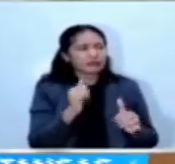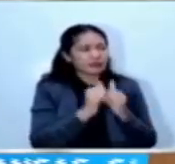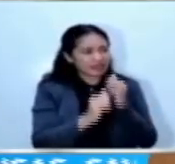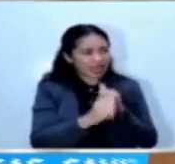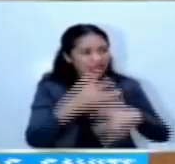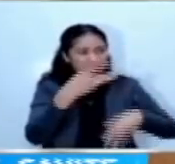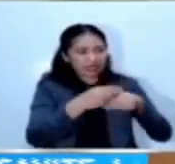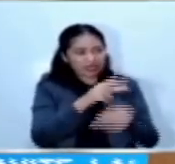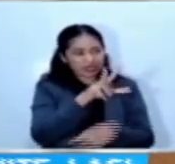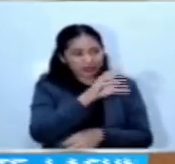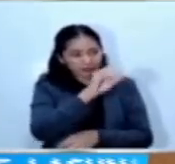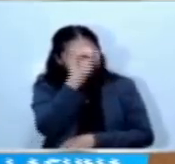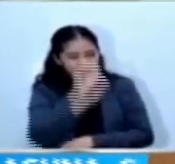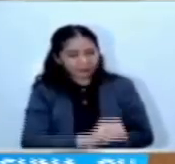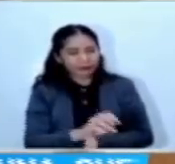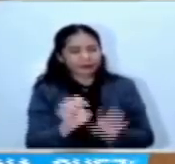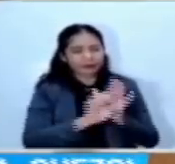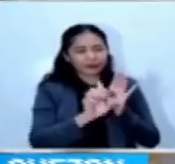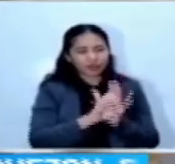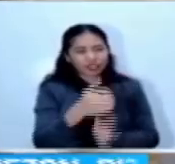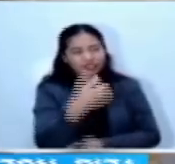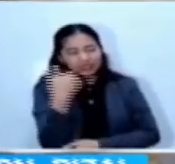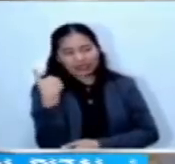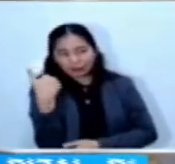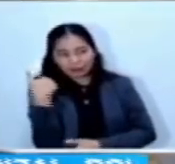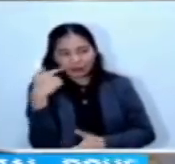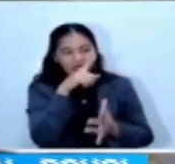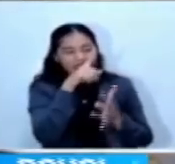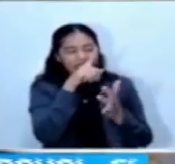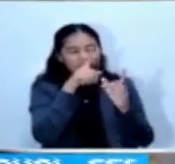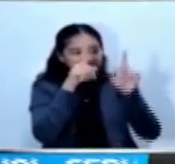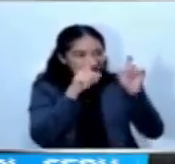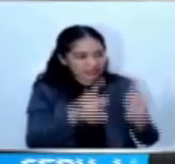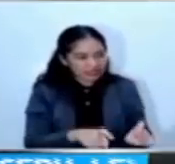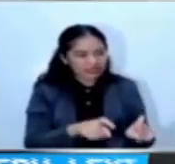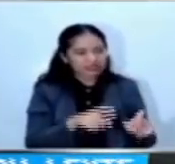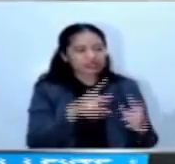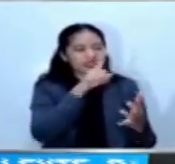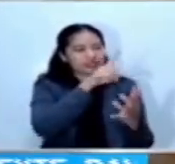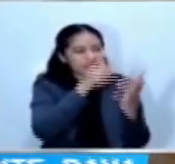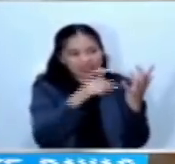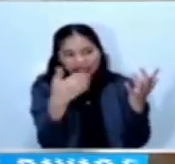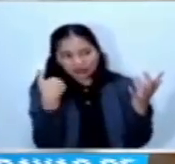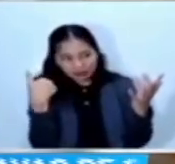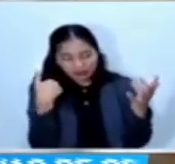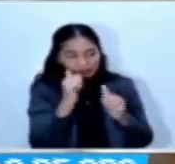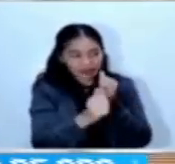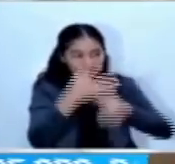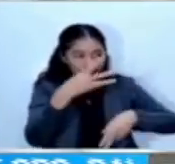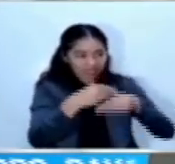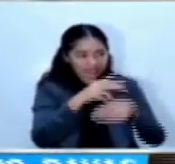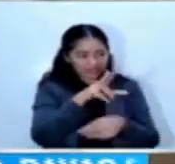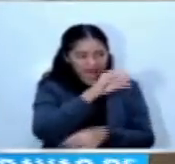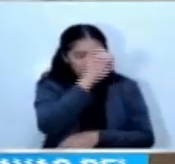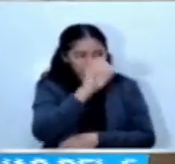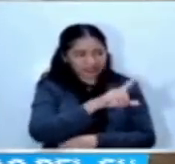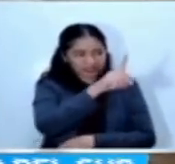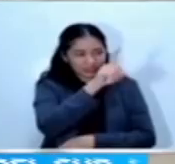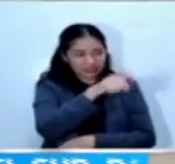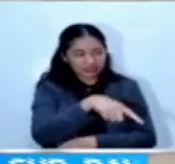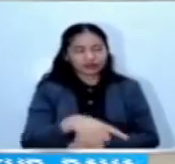maayos? Well, ang mahalaga dyan, Connie, ay sana madagdagan natin yung testing